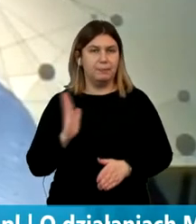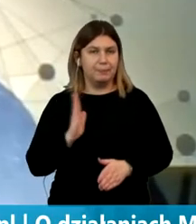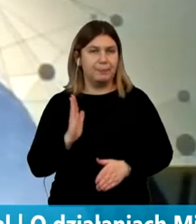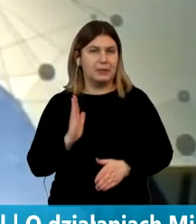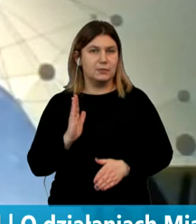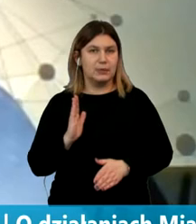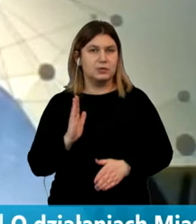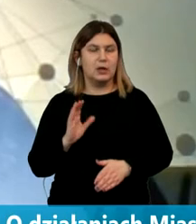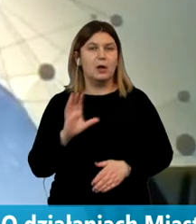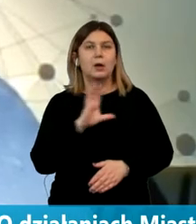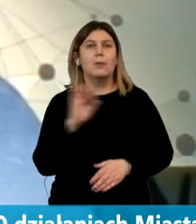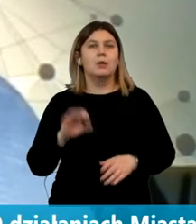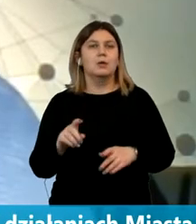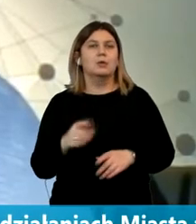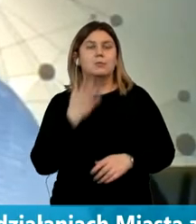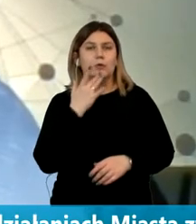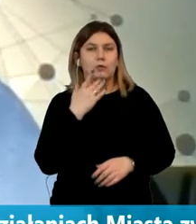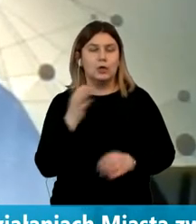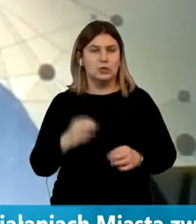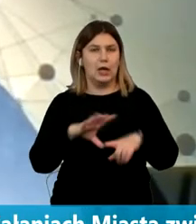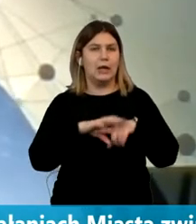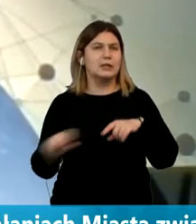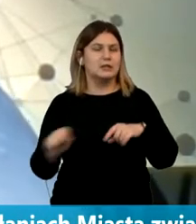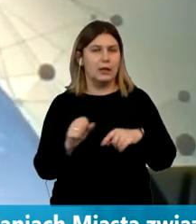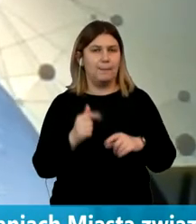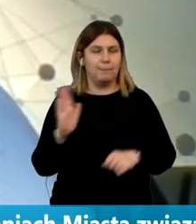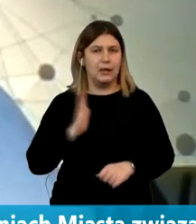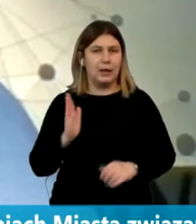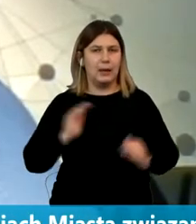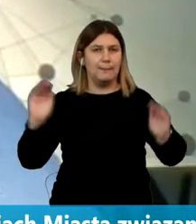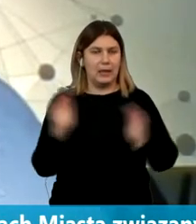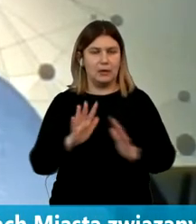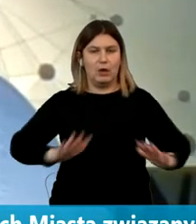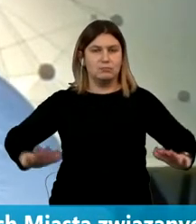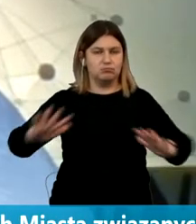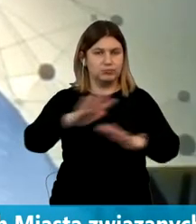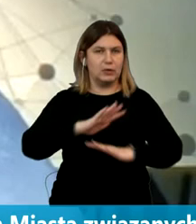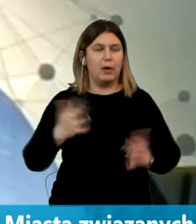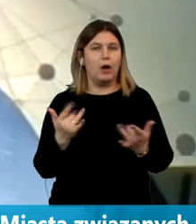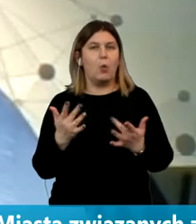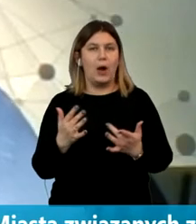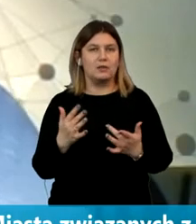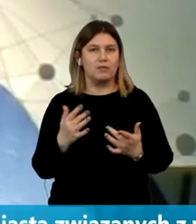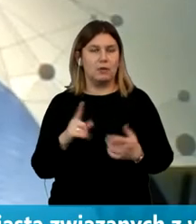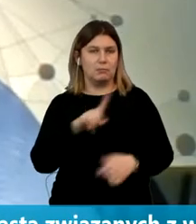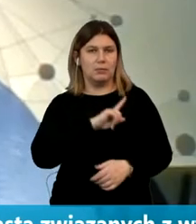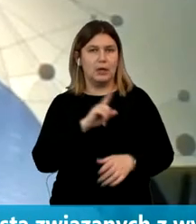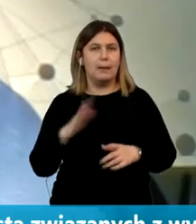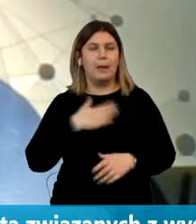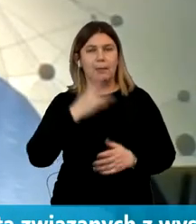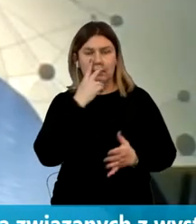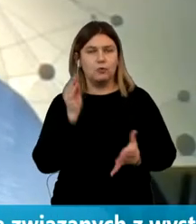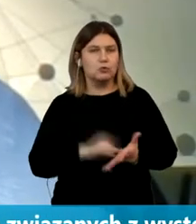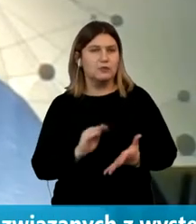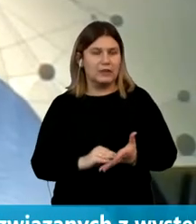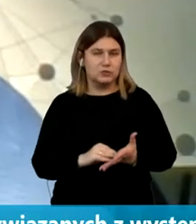też mówiliśmy dziś o tych rygorach bezpieczeństwa, stąd ta mniejsza przestrzeń, żebyśmy mogli łatwiej zapanować. Już mamy pewne doświadczenia